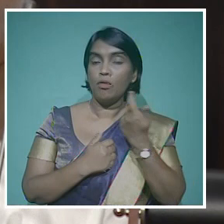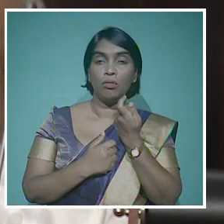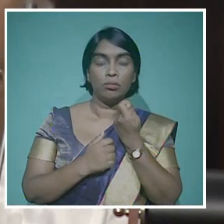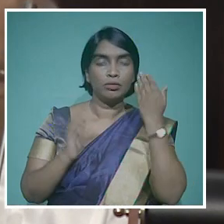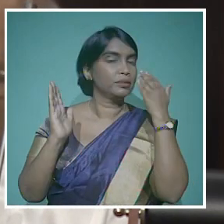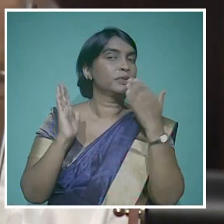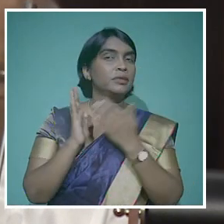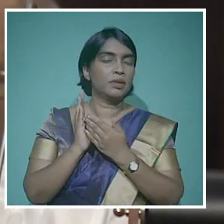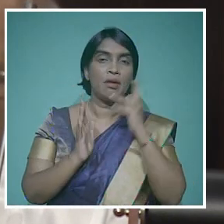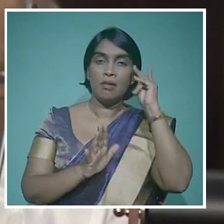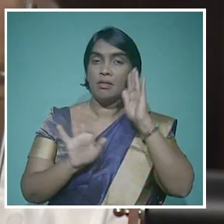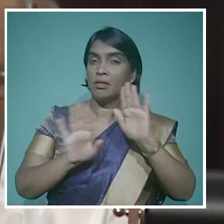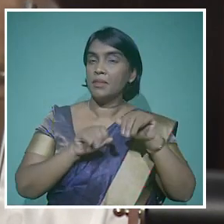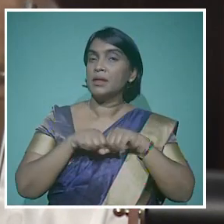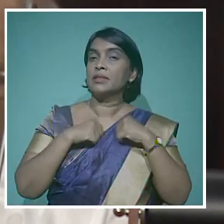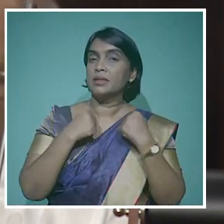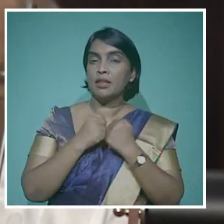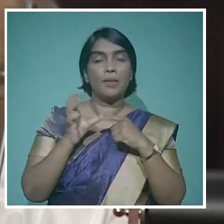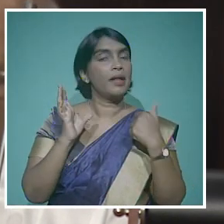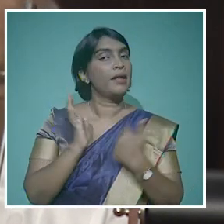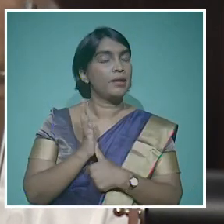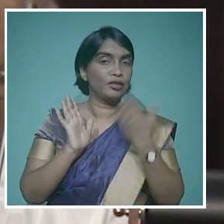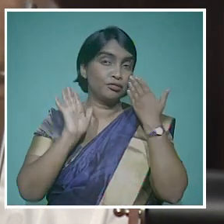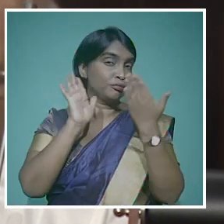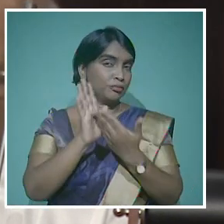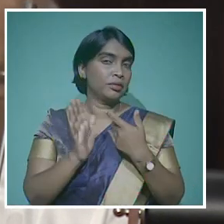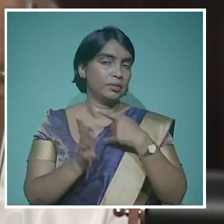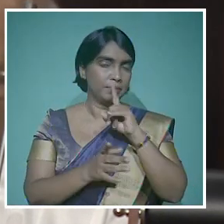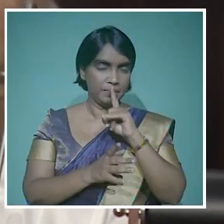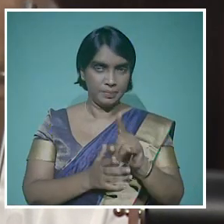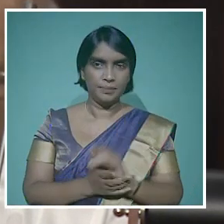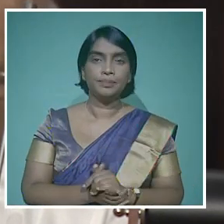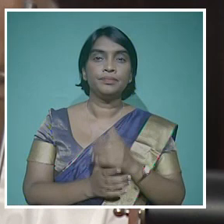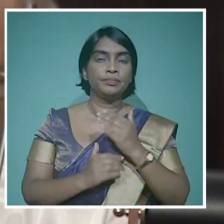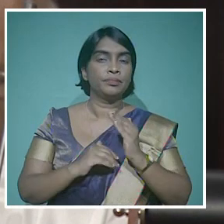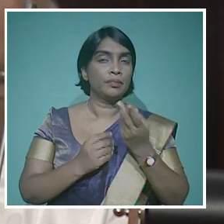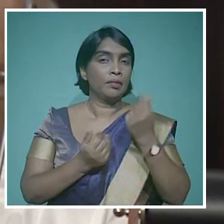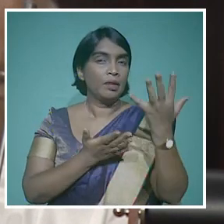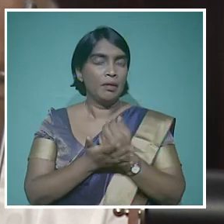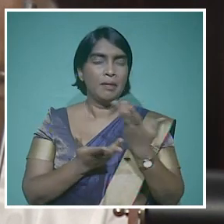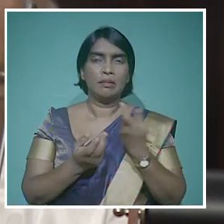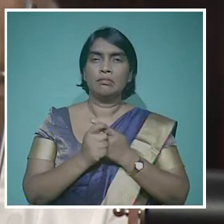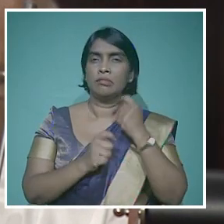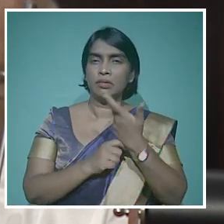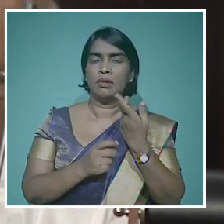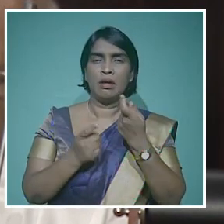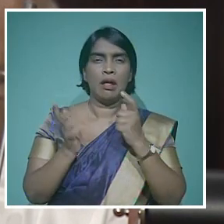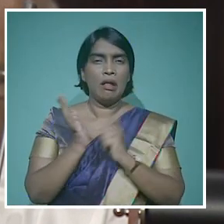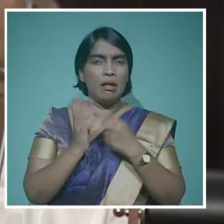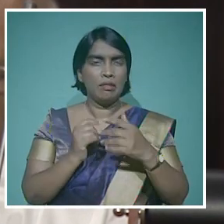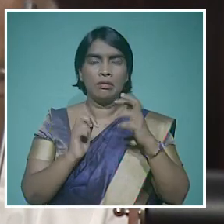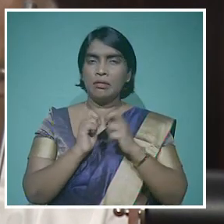වත්කම් කළමනාකාර සමාගම් පනතක් හඳුන්වා දීමට යෝජනා කරනවා. පියවාගත නොහැකි ණය අගතියට පත්